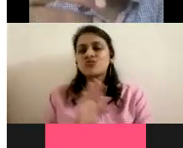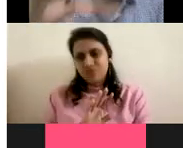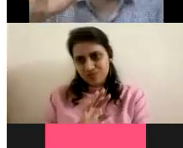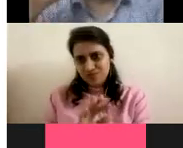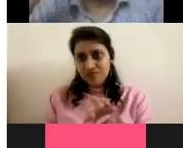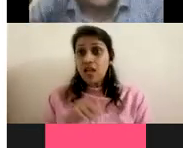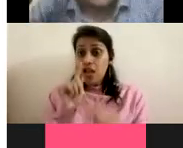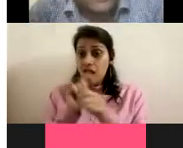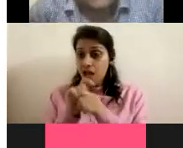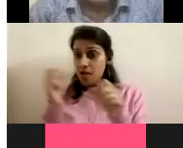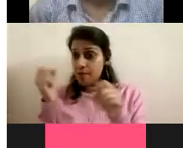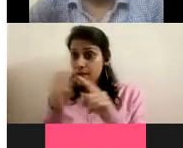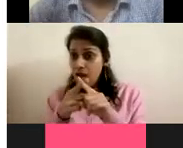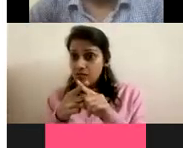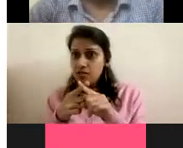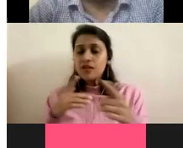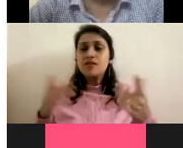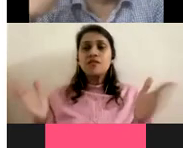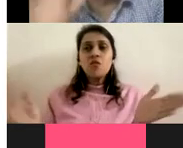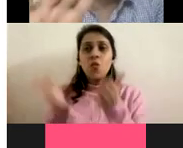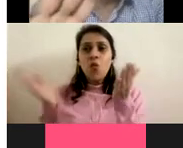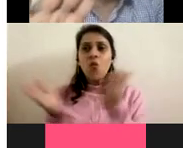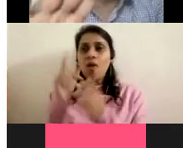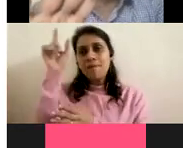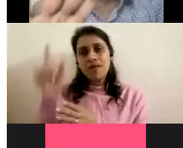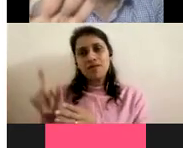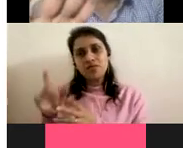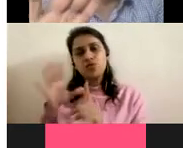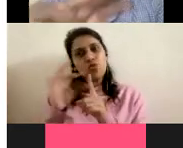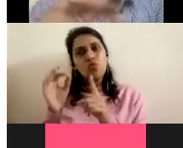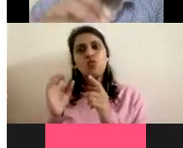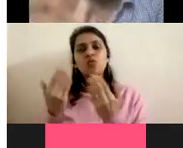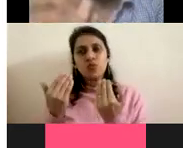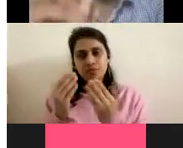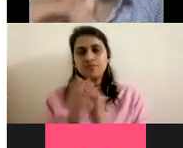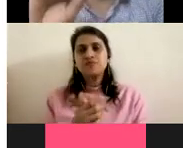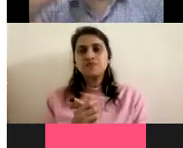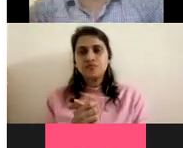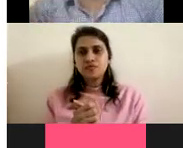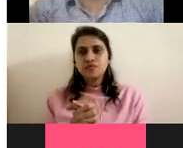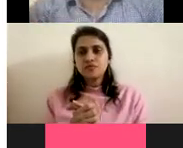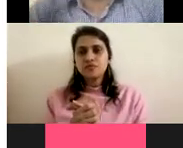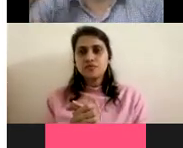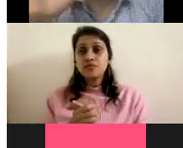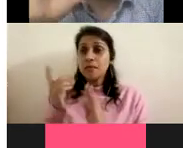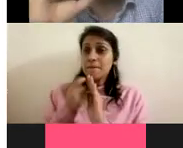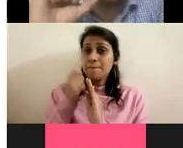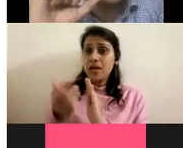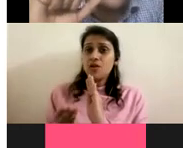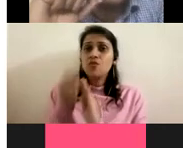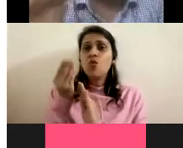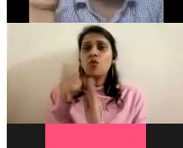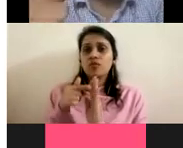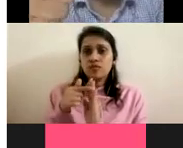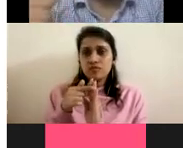जॉब्स प्रोवाइडेड एस्पिरेशन दैट पर्सन फाइंड्स दिस इज अ जॉब इन सम केसेस दे आर पेड एक्स्ट्रा फॉर दिस